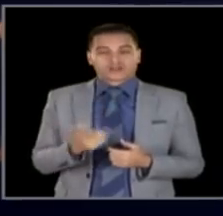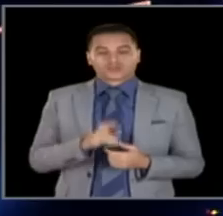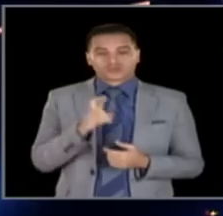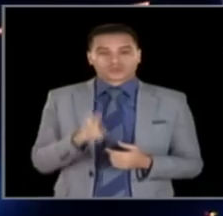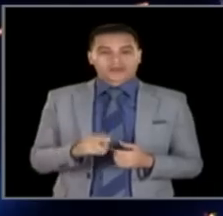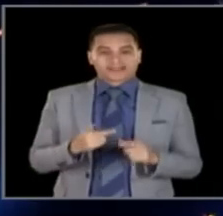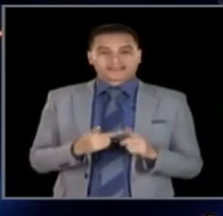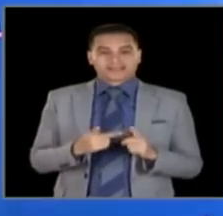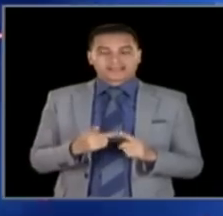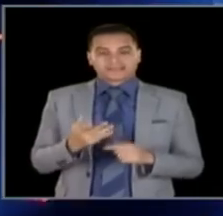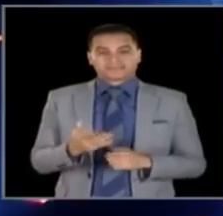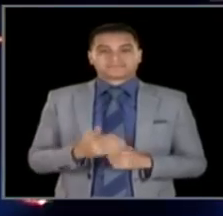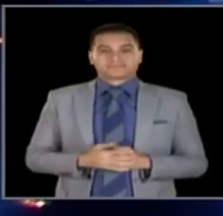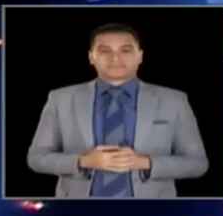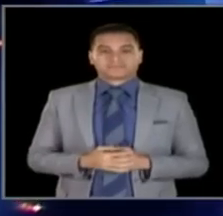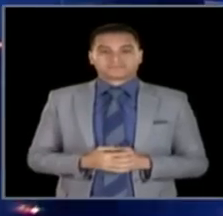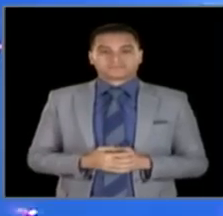التاني،